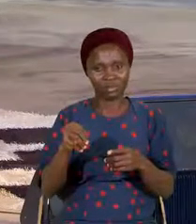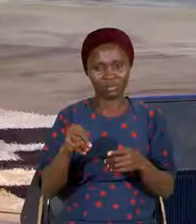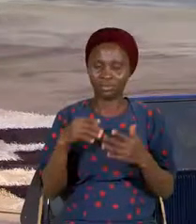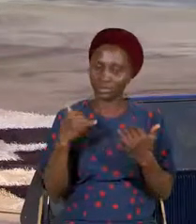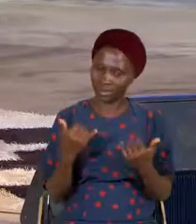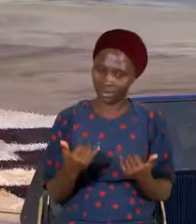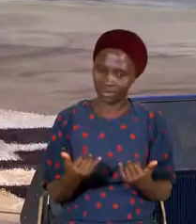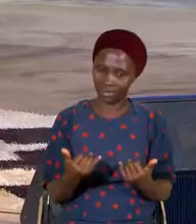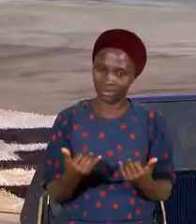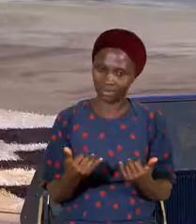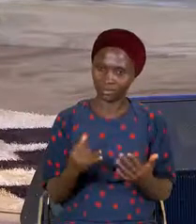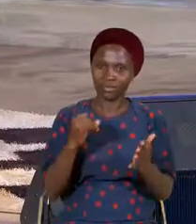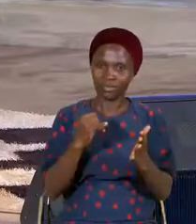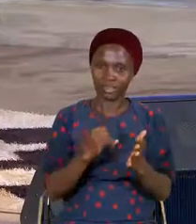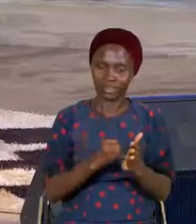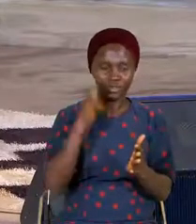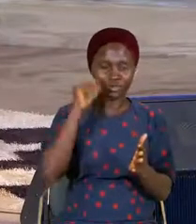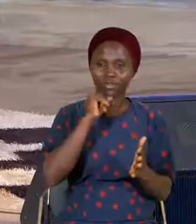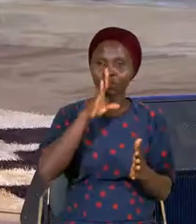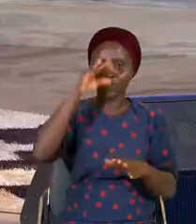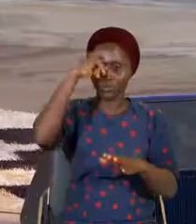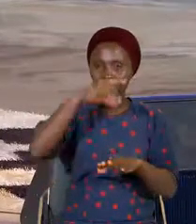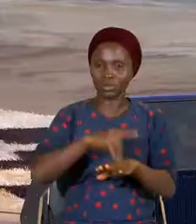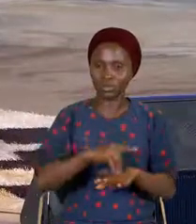parler à ma femme, à mon mari.